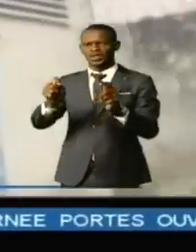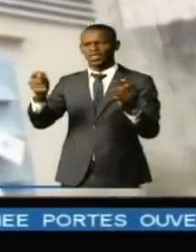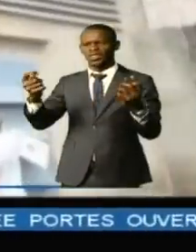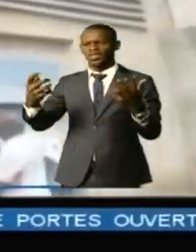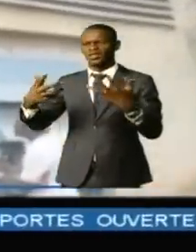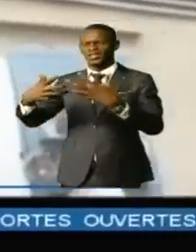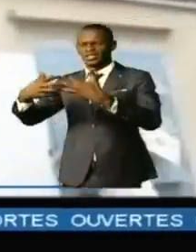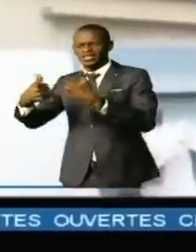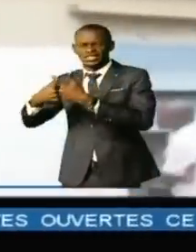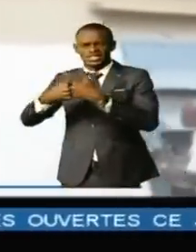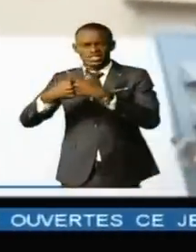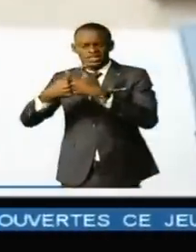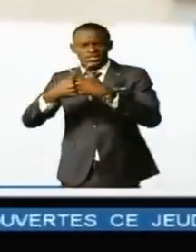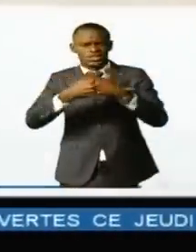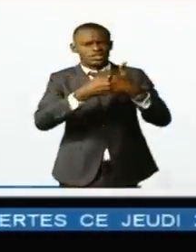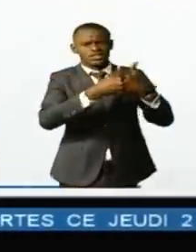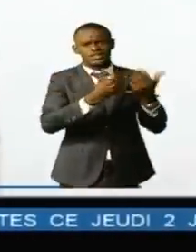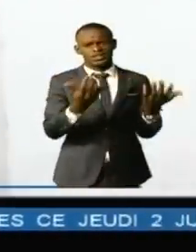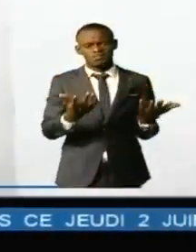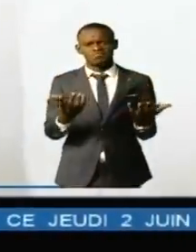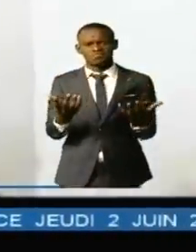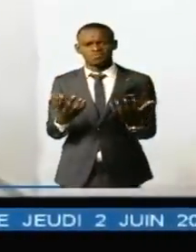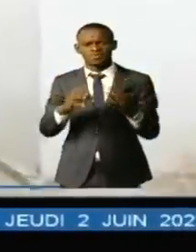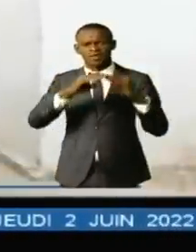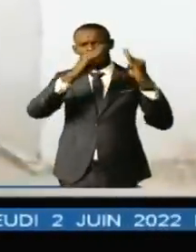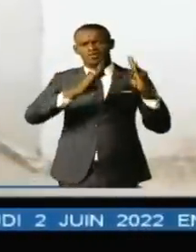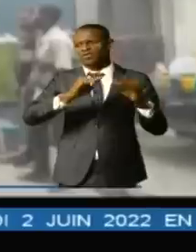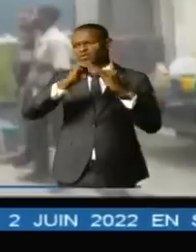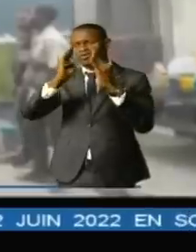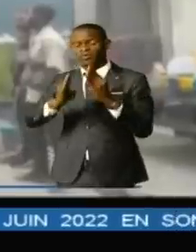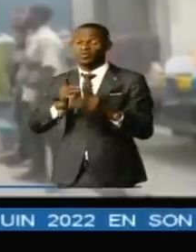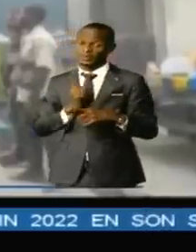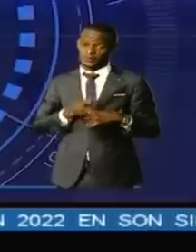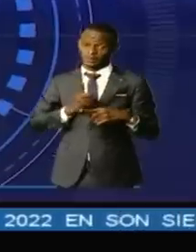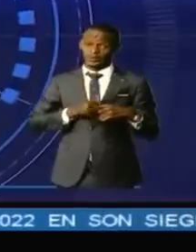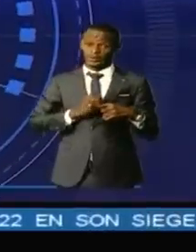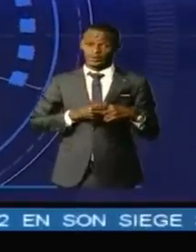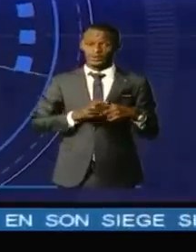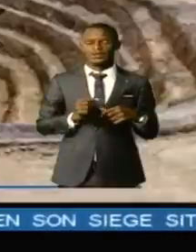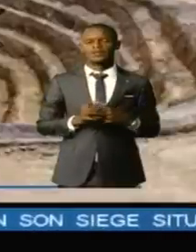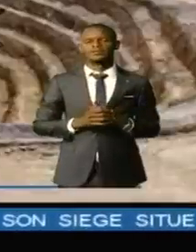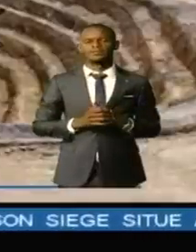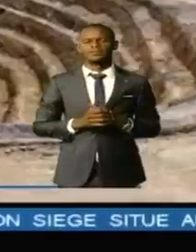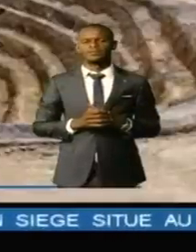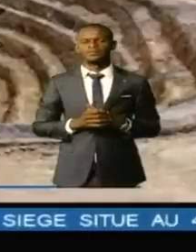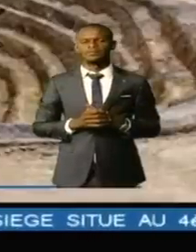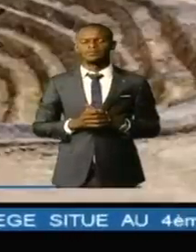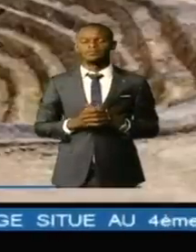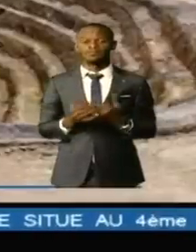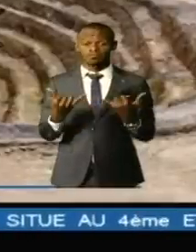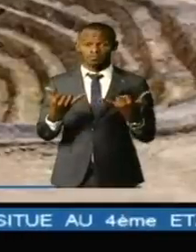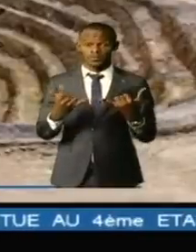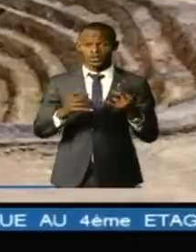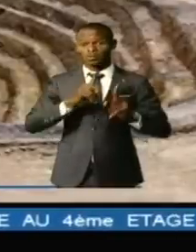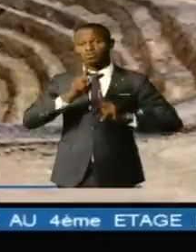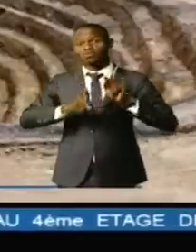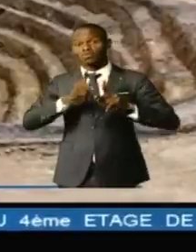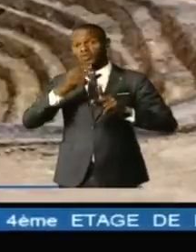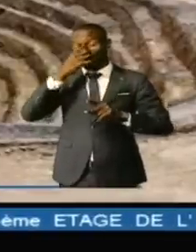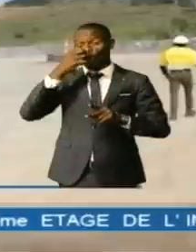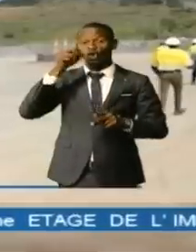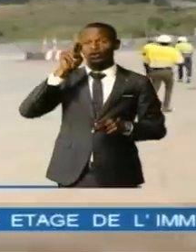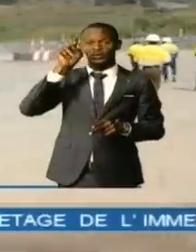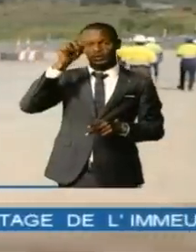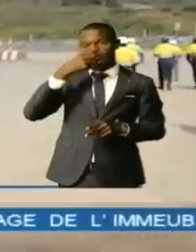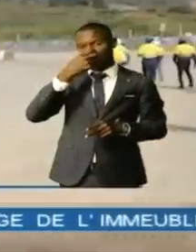le travail des techniciens de cette société de fourniture du courant électrique. Désormais, les populations du Nord Kivu, Sud